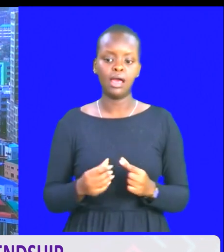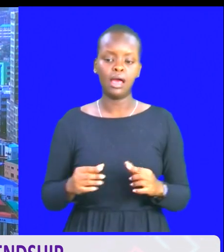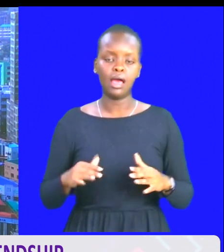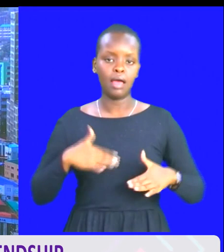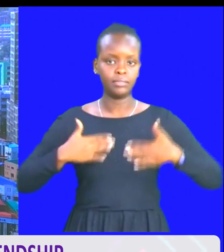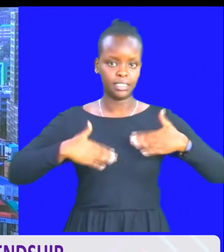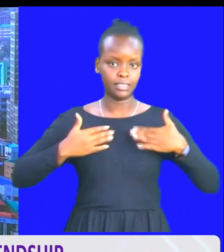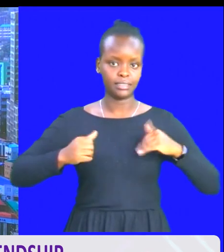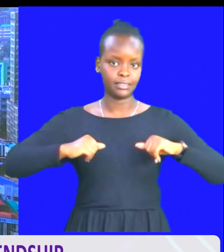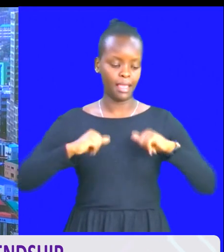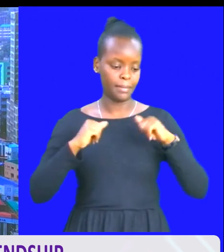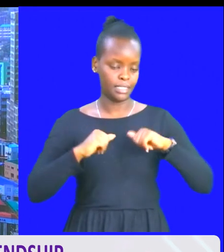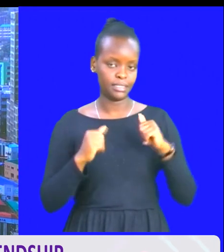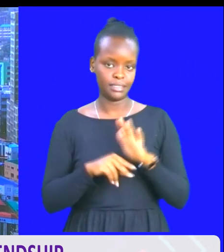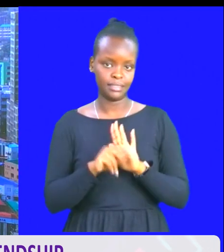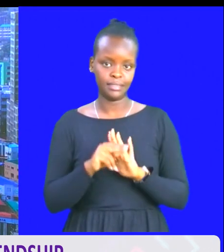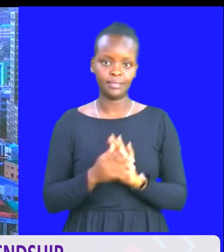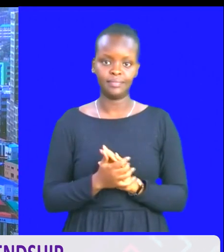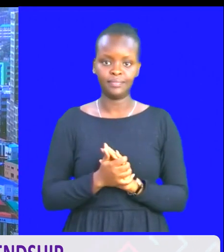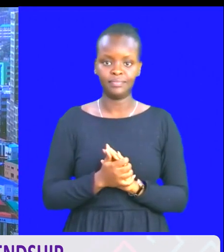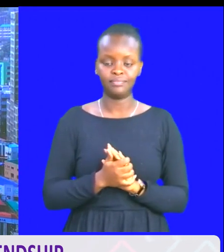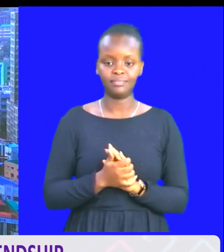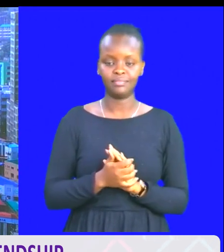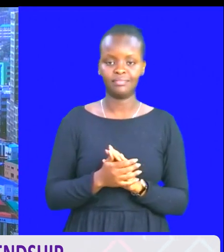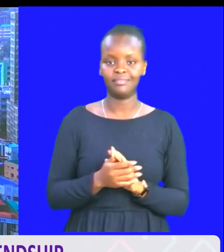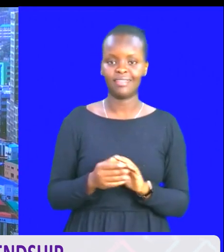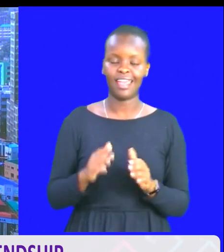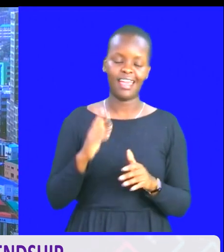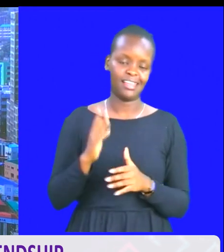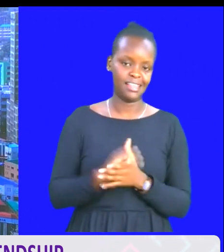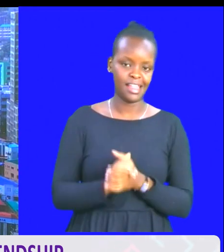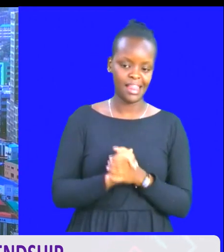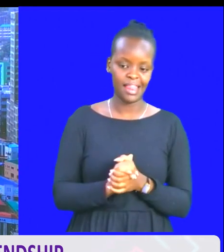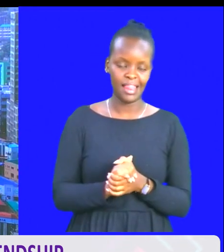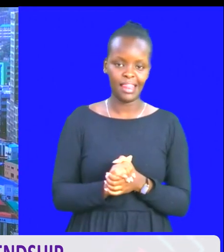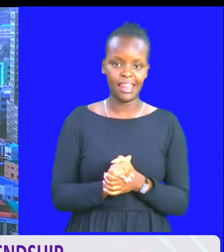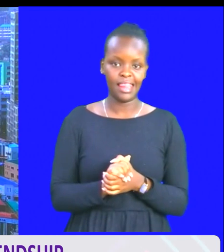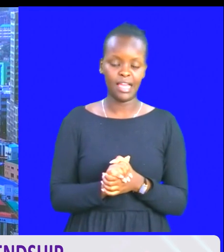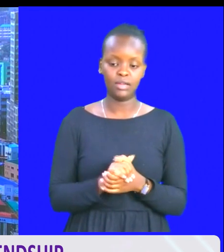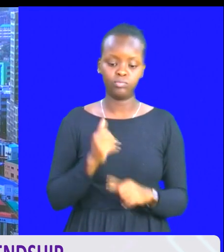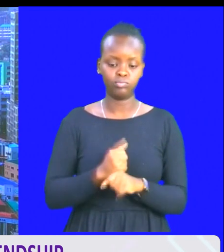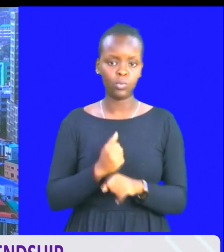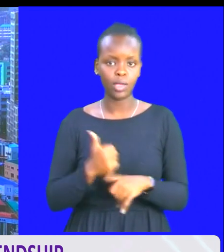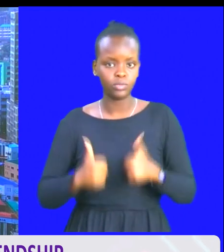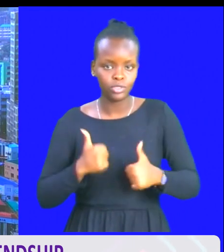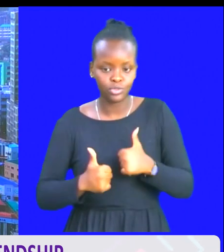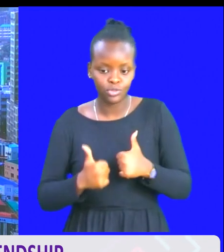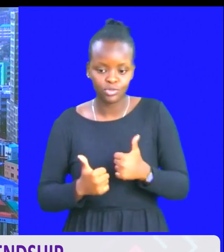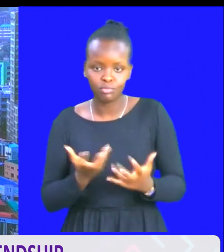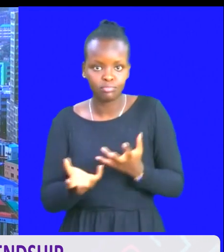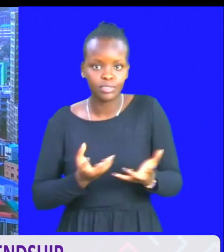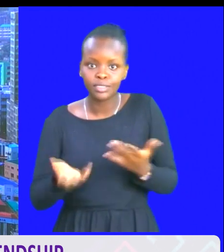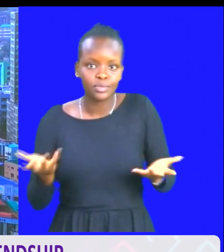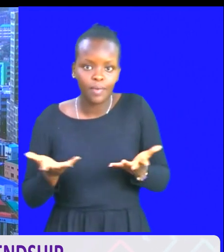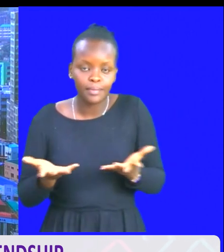wako nikipatana jo kuna vile tu anakuambia niaje brother unapiga shughuli gani jo leo busy kama for example wewe DJ